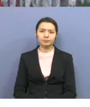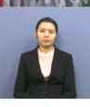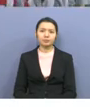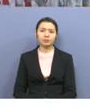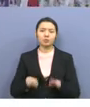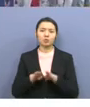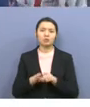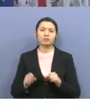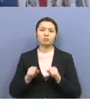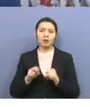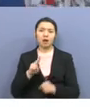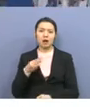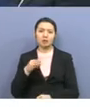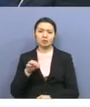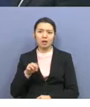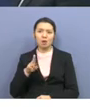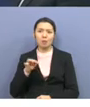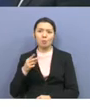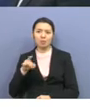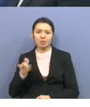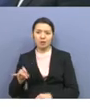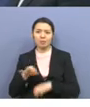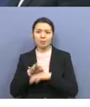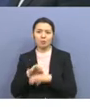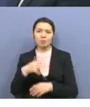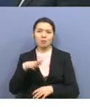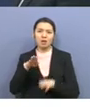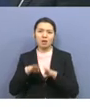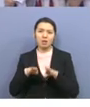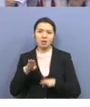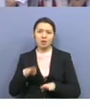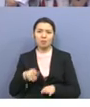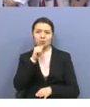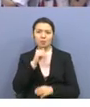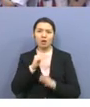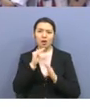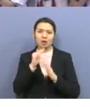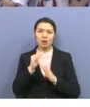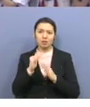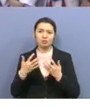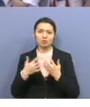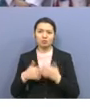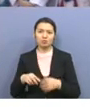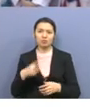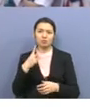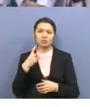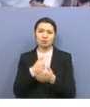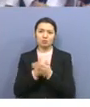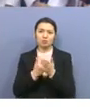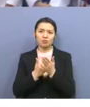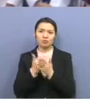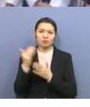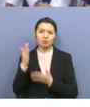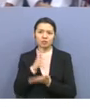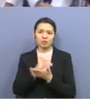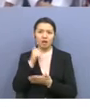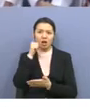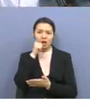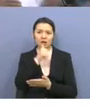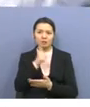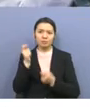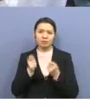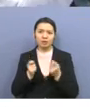Аталмыш жарыс карта және кумита бағыттарында өтті. Елу келі салмақ дәрежесінде сынға түскен каратэшілердің саны 200-ден асып жығылады. Әр аймақтың